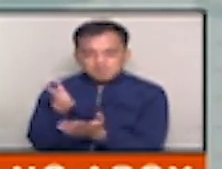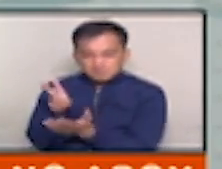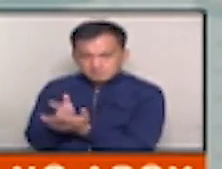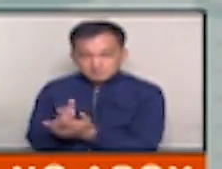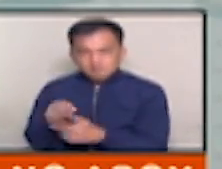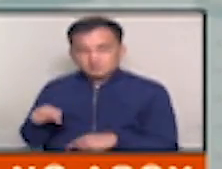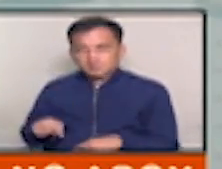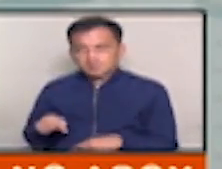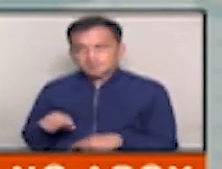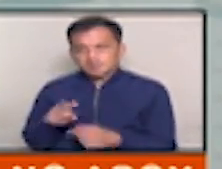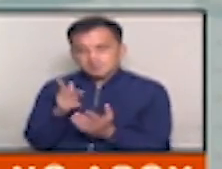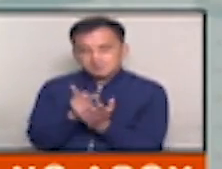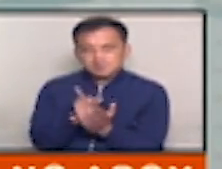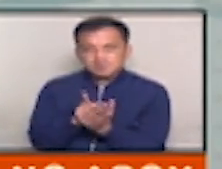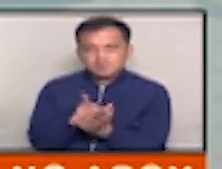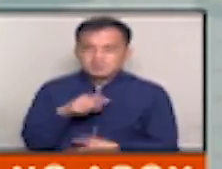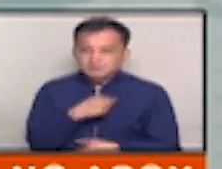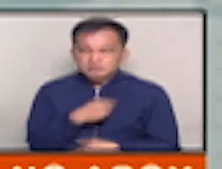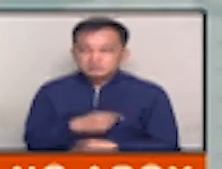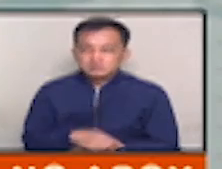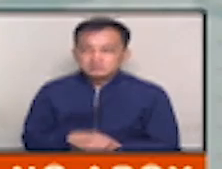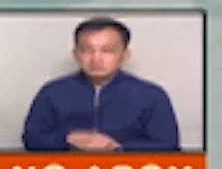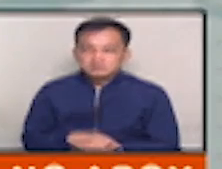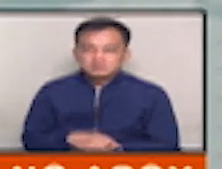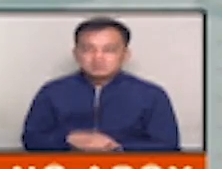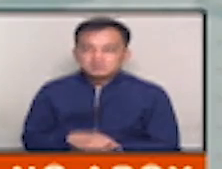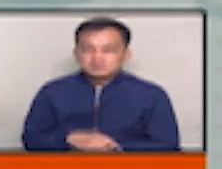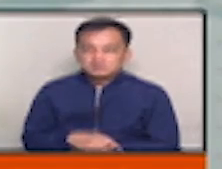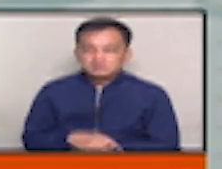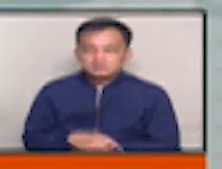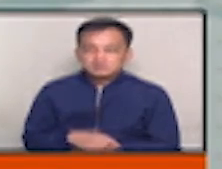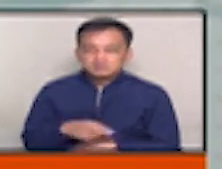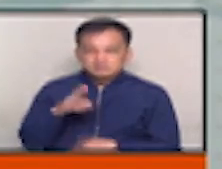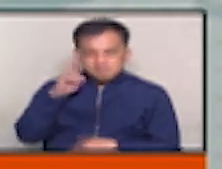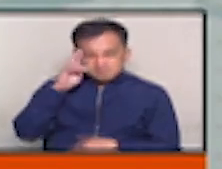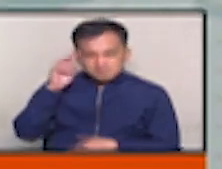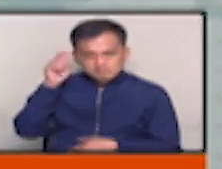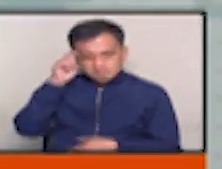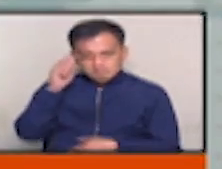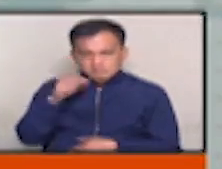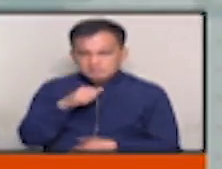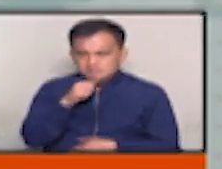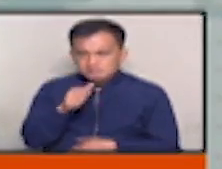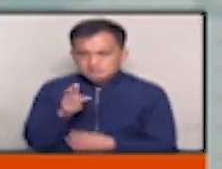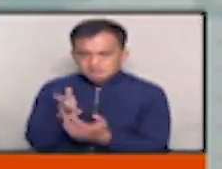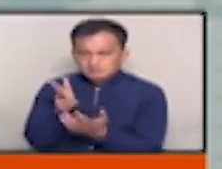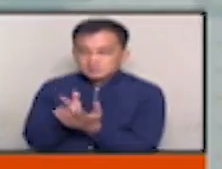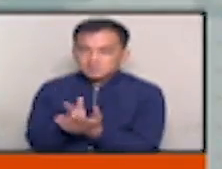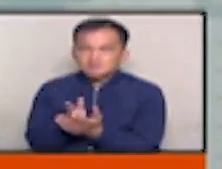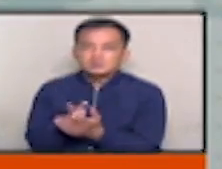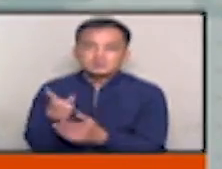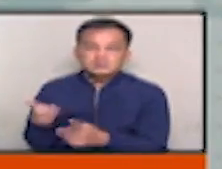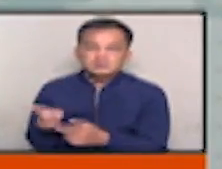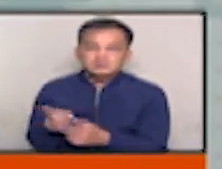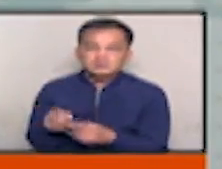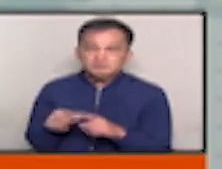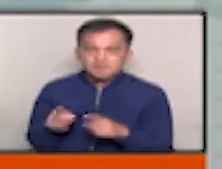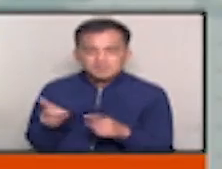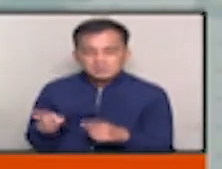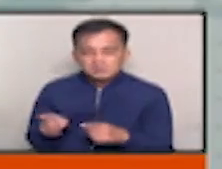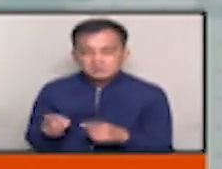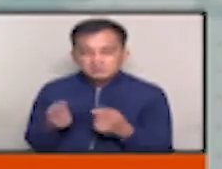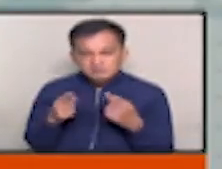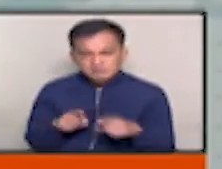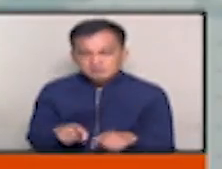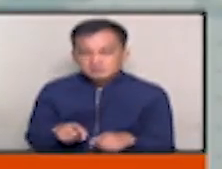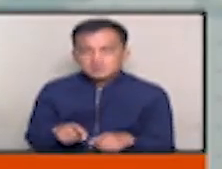rito sa parking lot namin. Ay, Sir Rapi, hindi naman po talaga namin ipaparada yun doon. Kumbaga po, yung nangyari